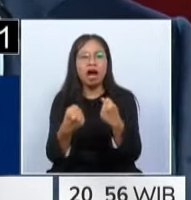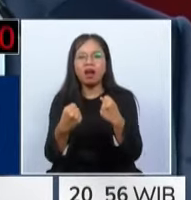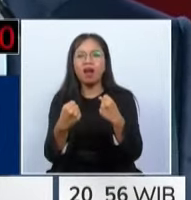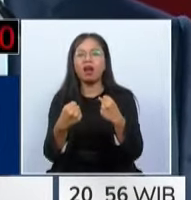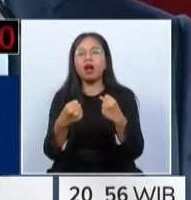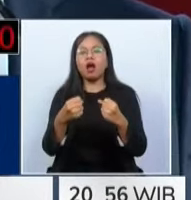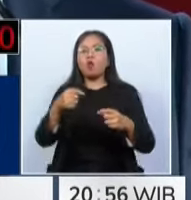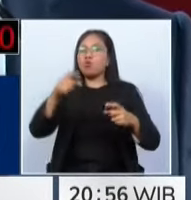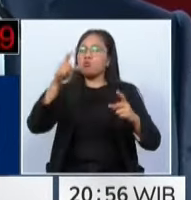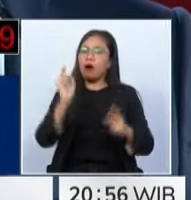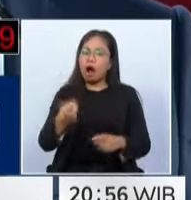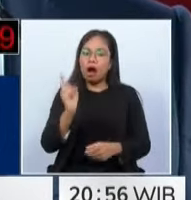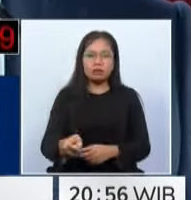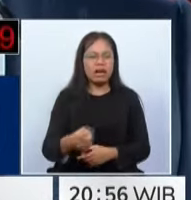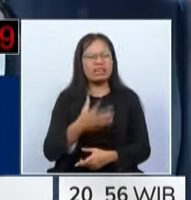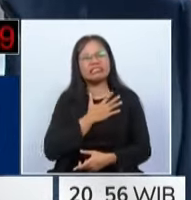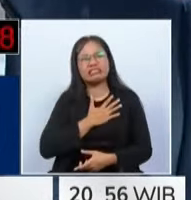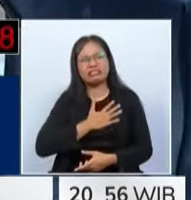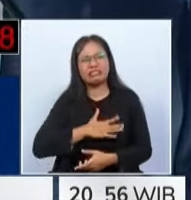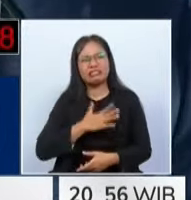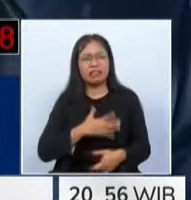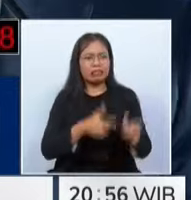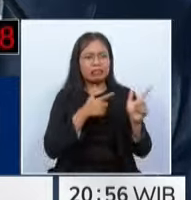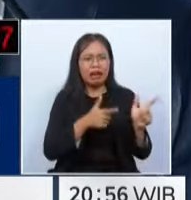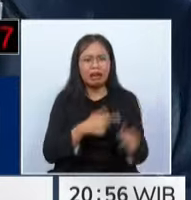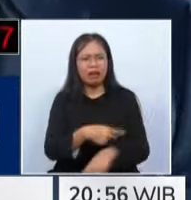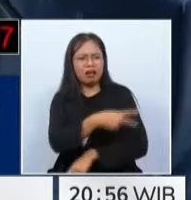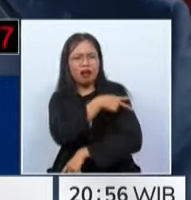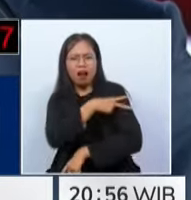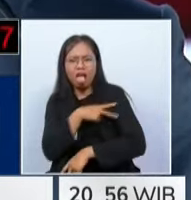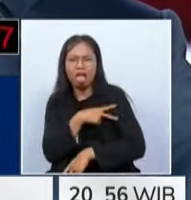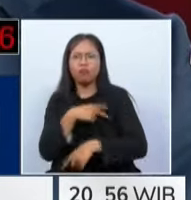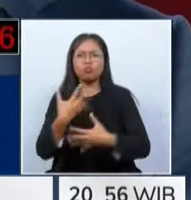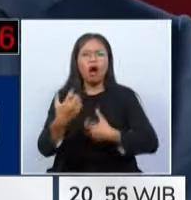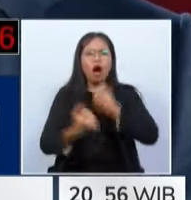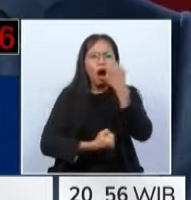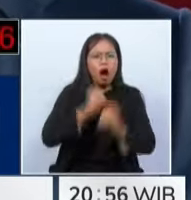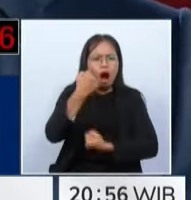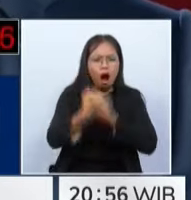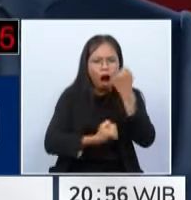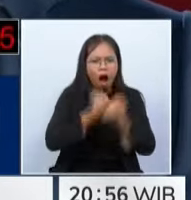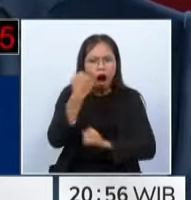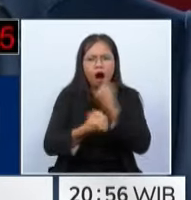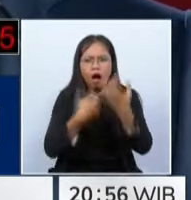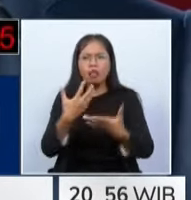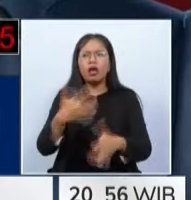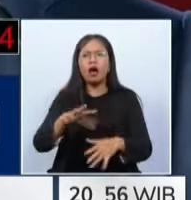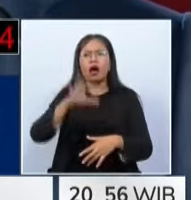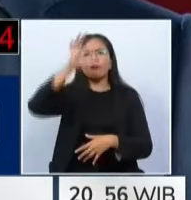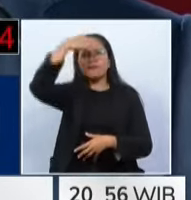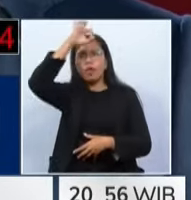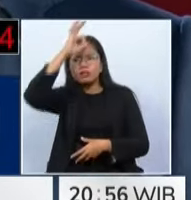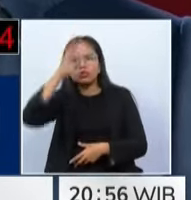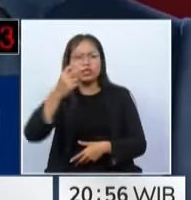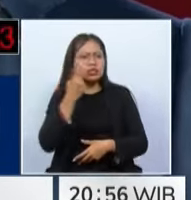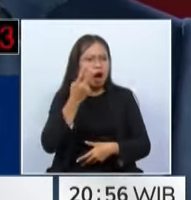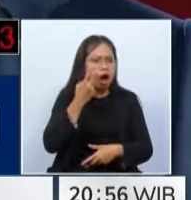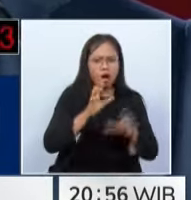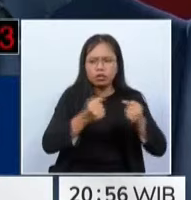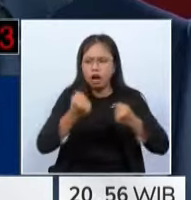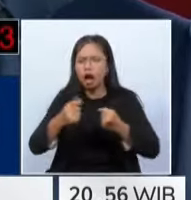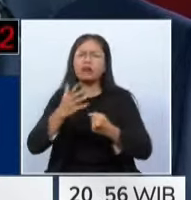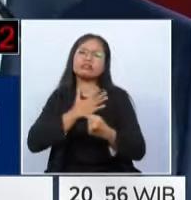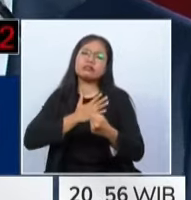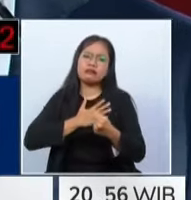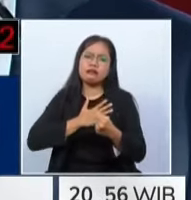kasihan prajurit prajurit yang sedang berjuang untuk menjaga kita polisi-polisi yang menjaga kita kasihan kalau ada